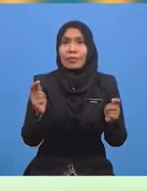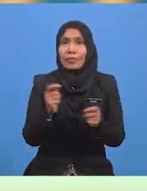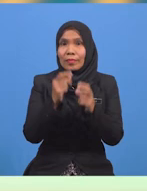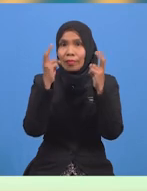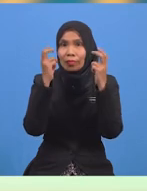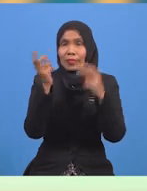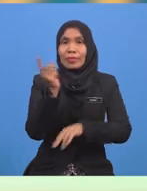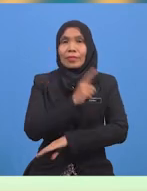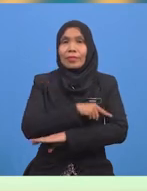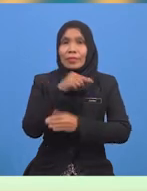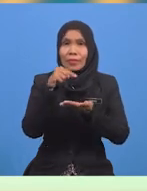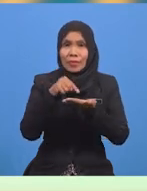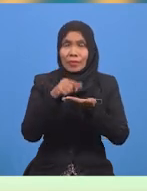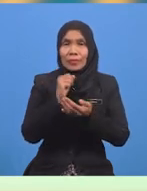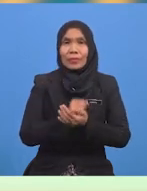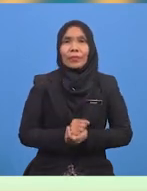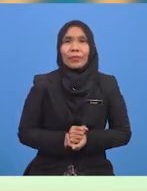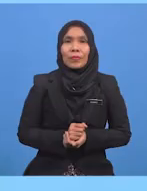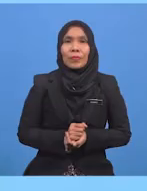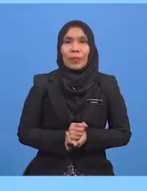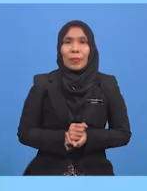kita pada hari ini.